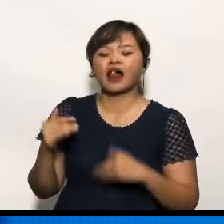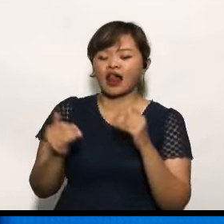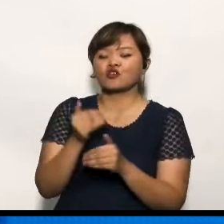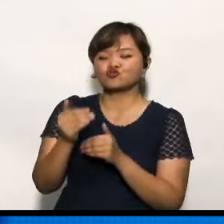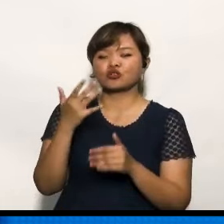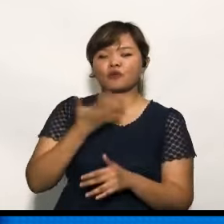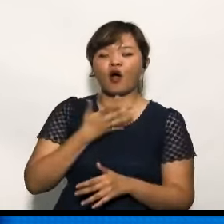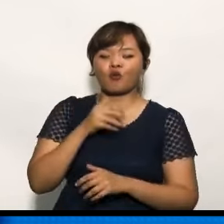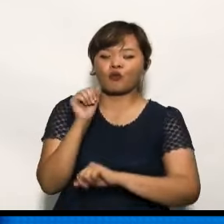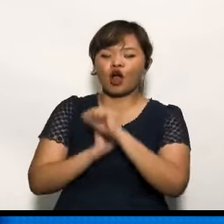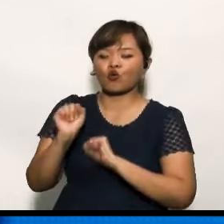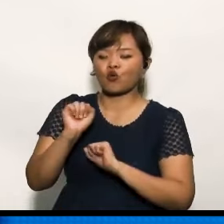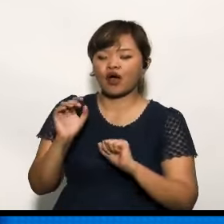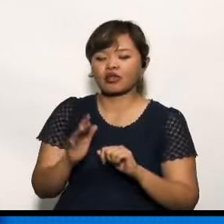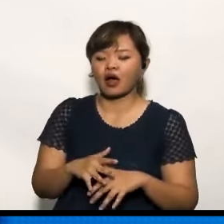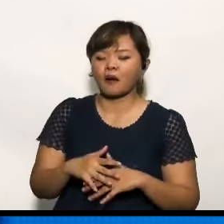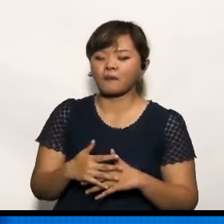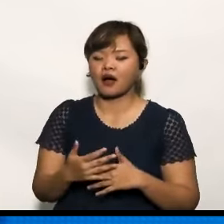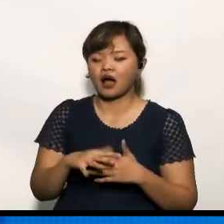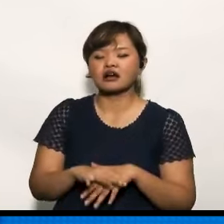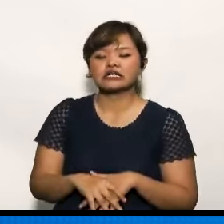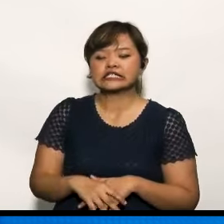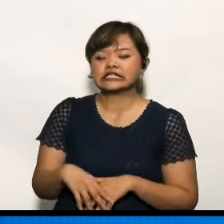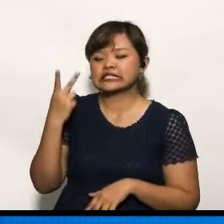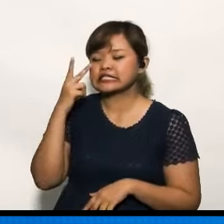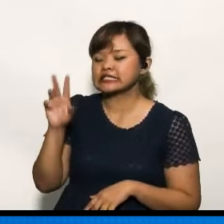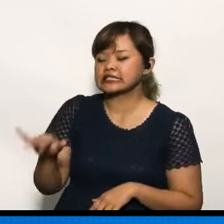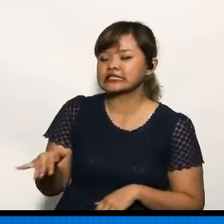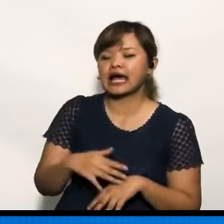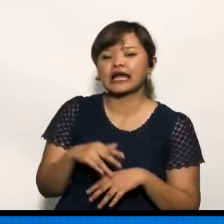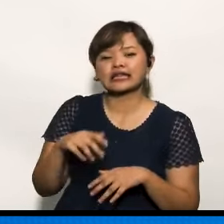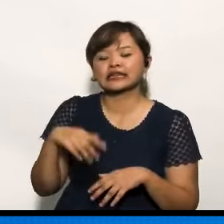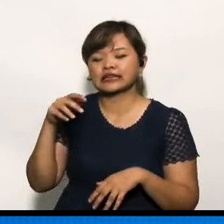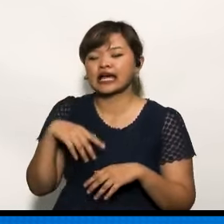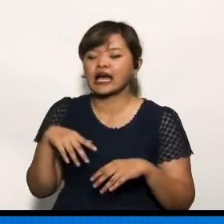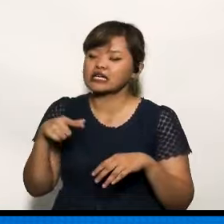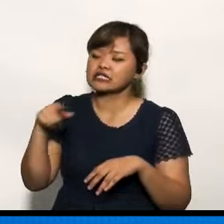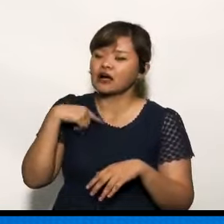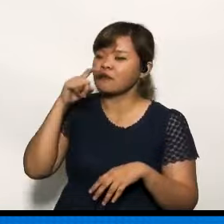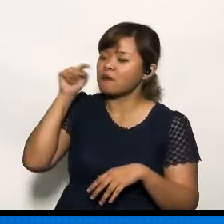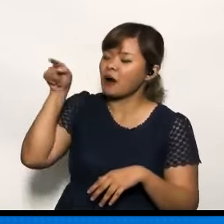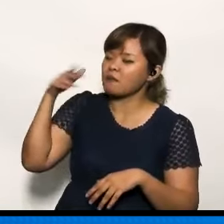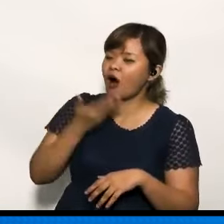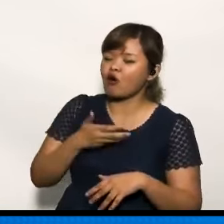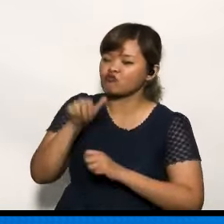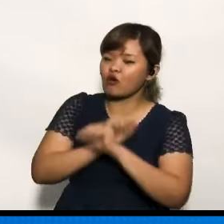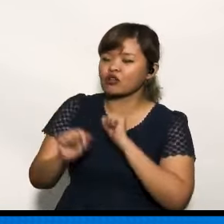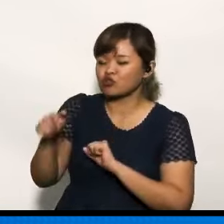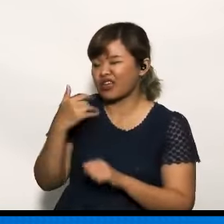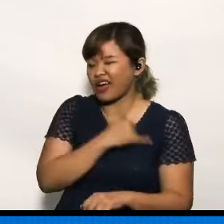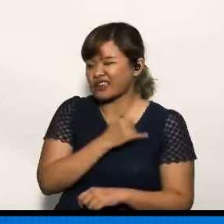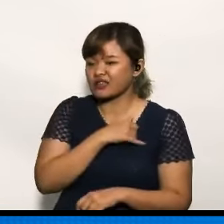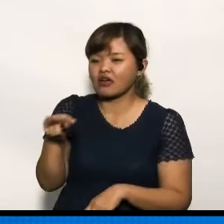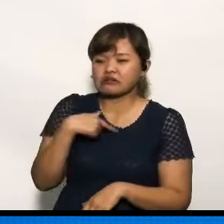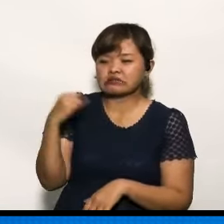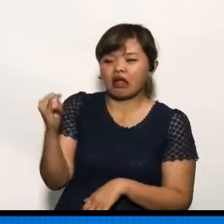Terus dia mau melakukan sesuatu, terus saya nanya, anak buahnya waktu itu, saya nanya begini, yakin Bapak mau ngelakuin itu?